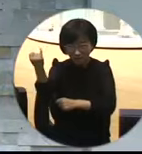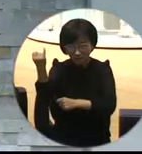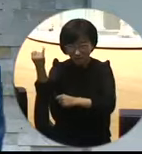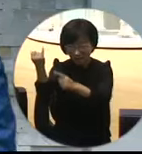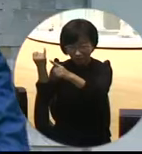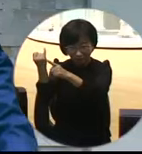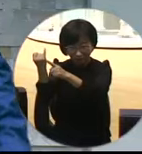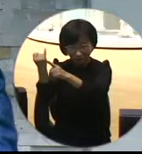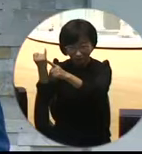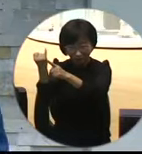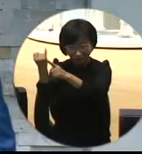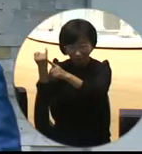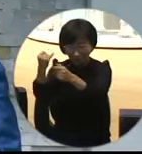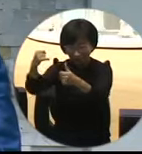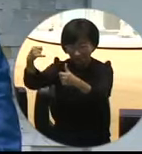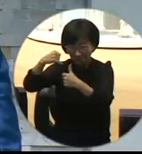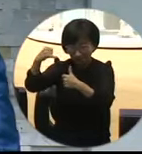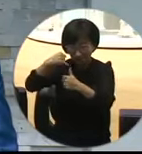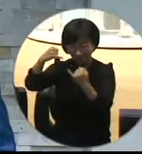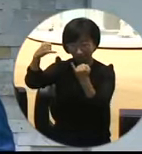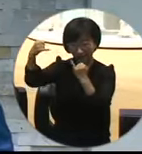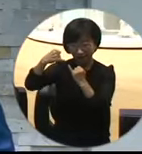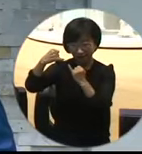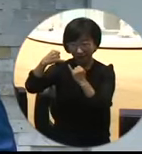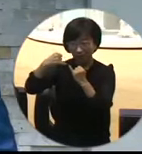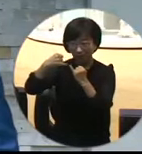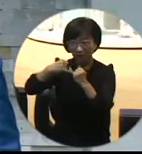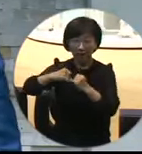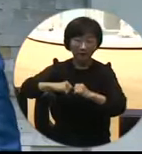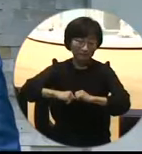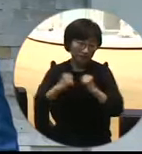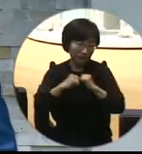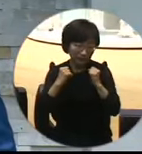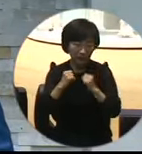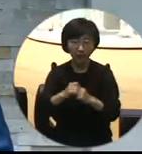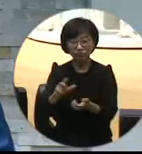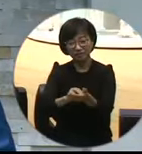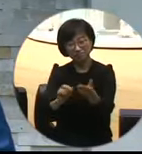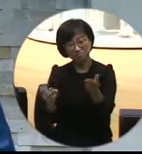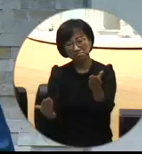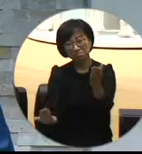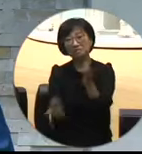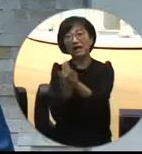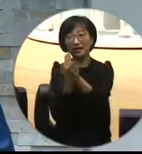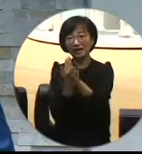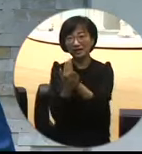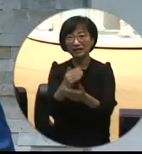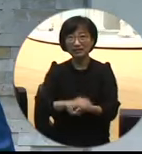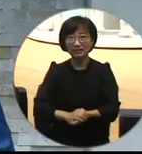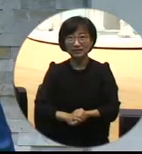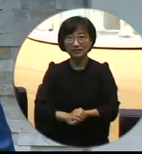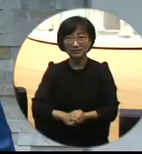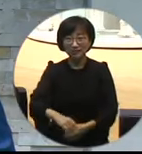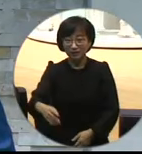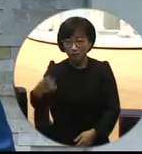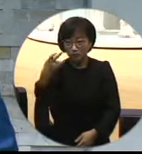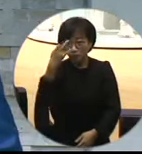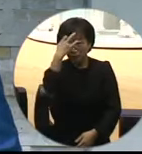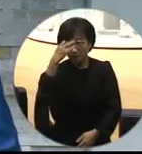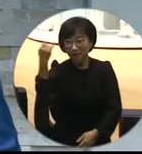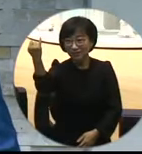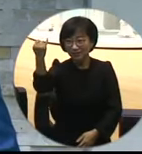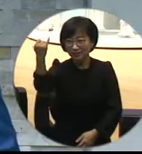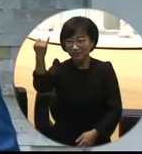영매에 걸린 이 집구석 하나 때문에 이 최태민 최순실 때문에